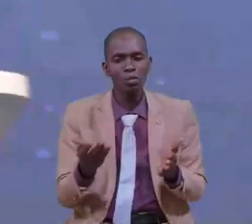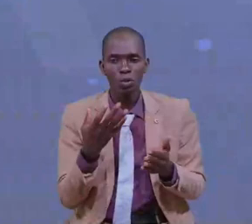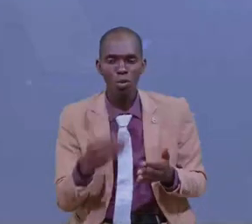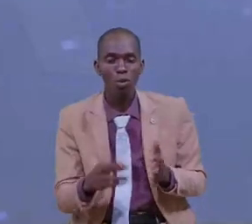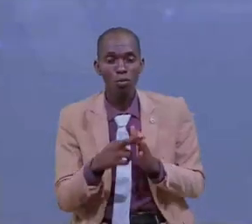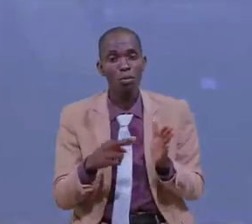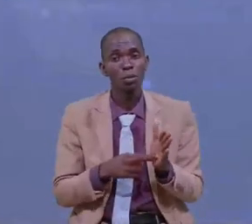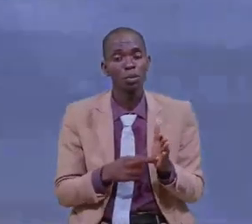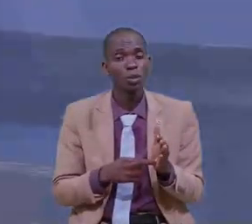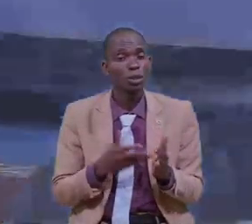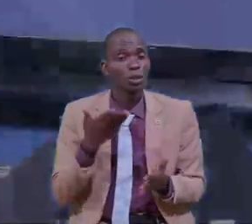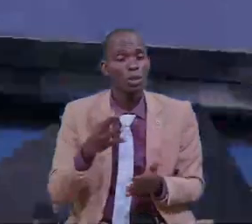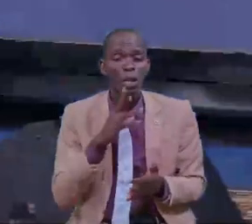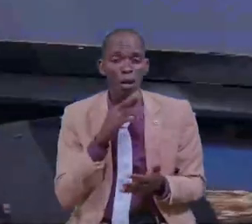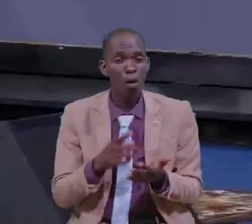moments,